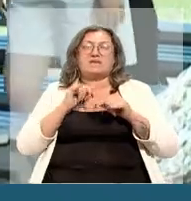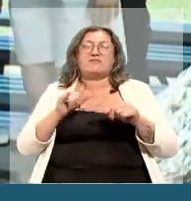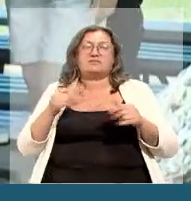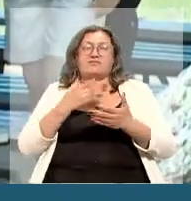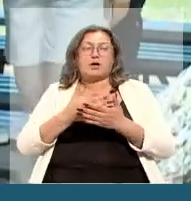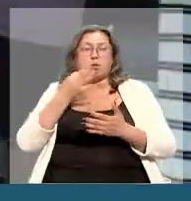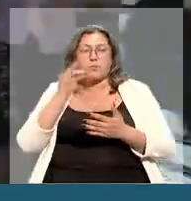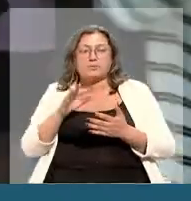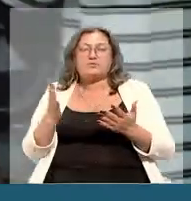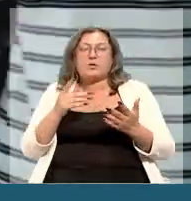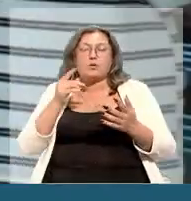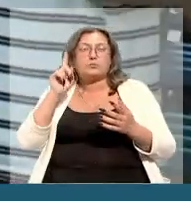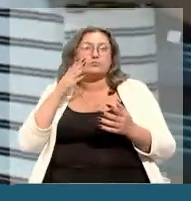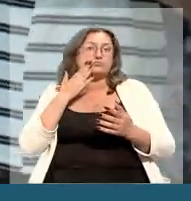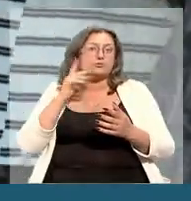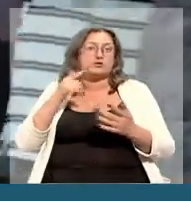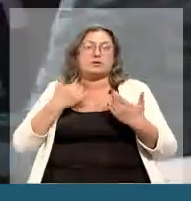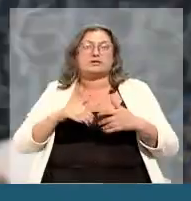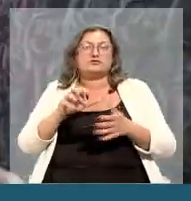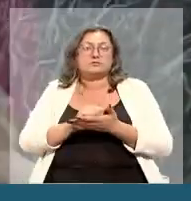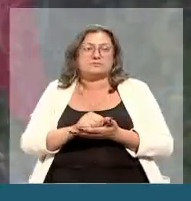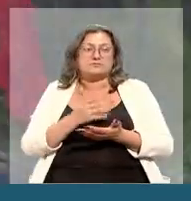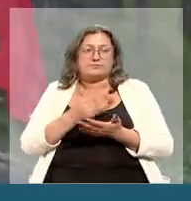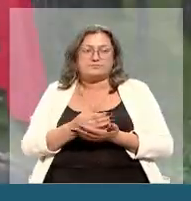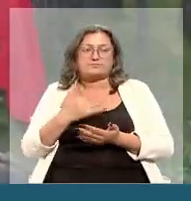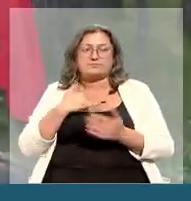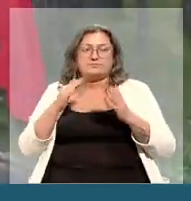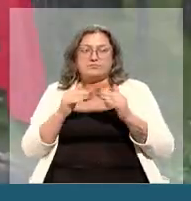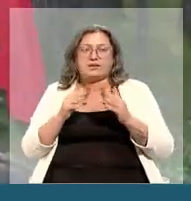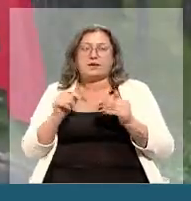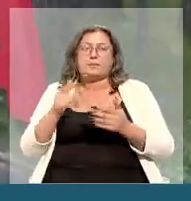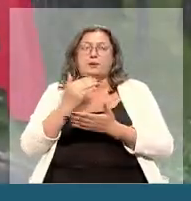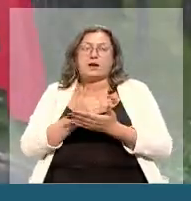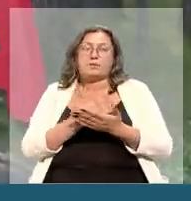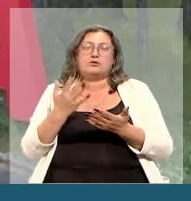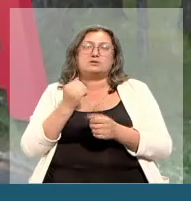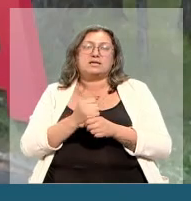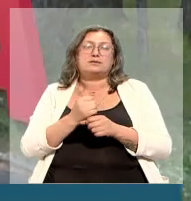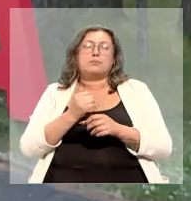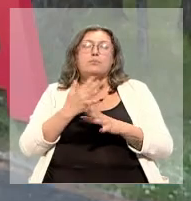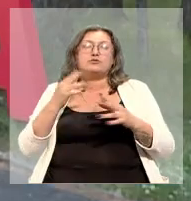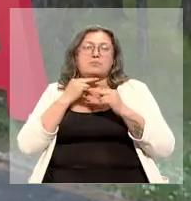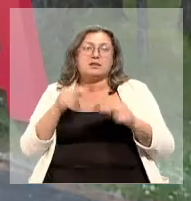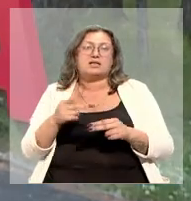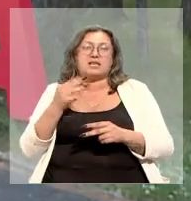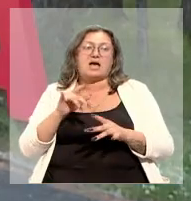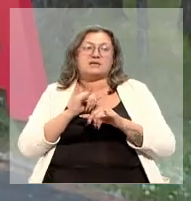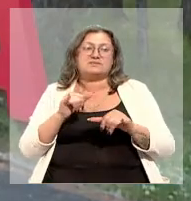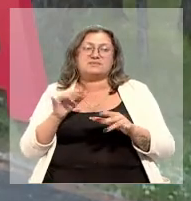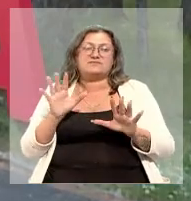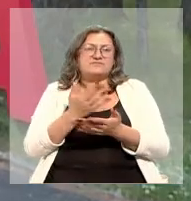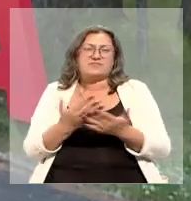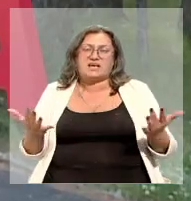свои навыки в той или иной сфере деятельности. У нас в лагере разработана программа, которая делает акцент на развитие всех